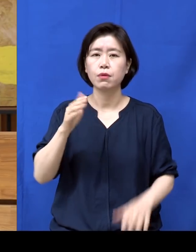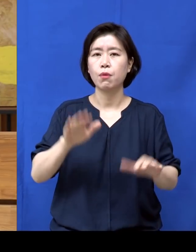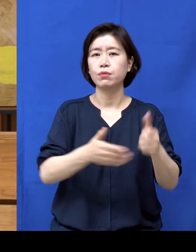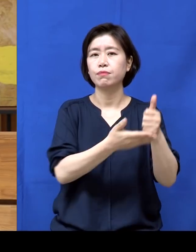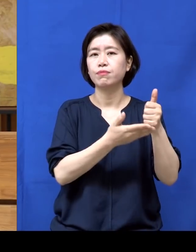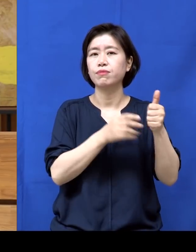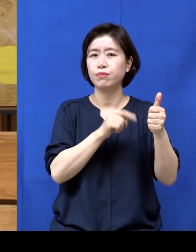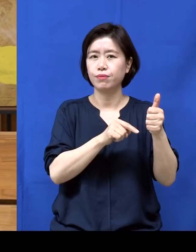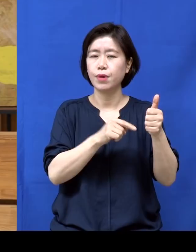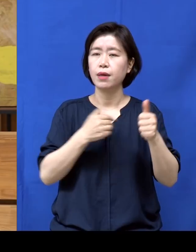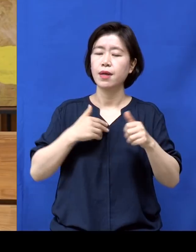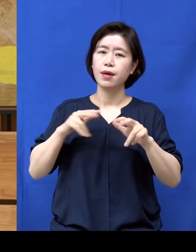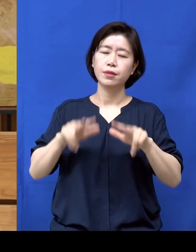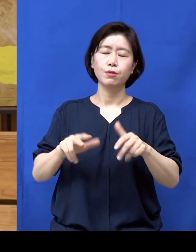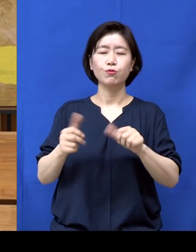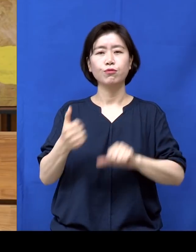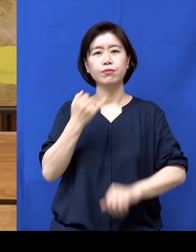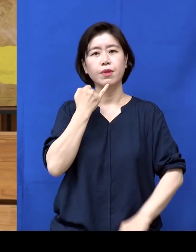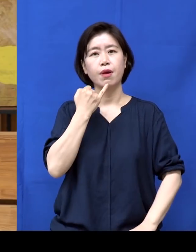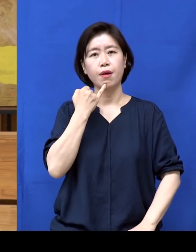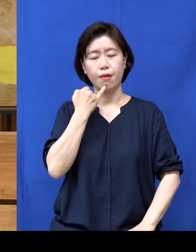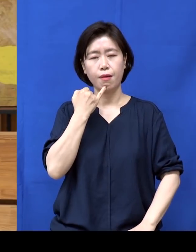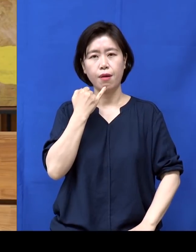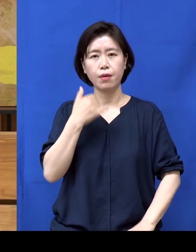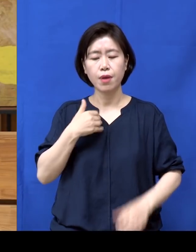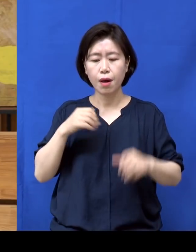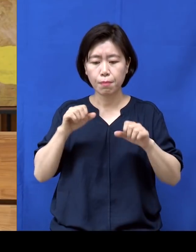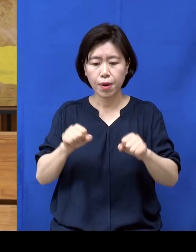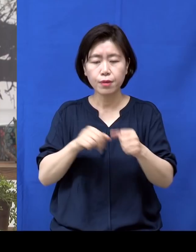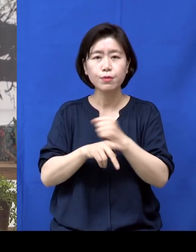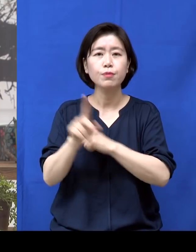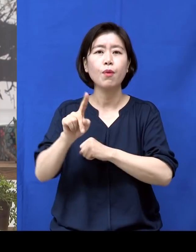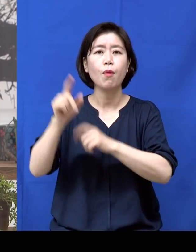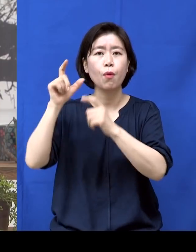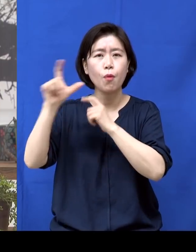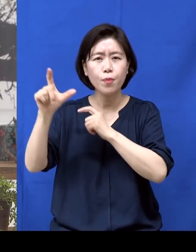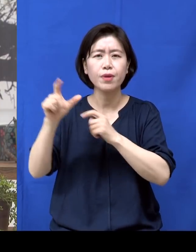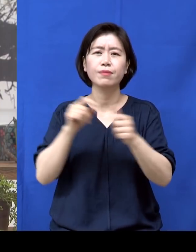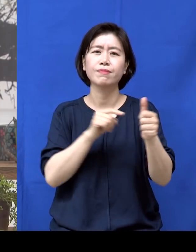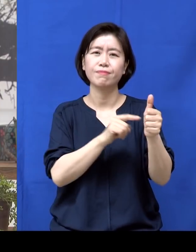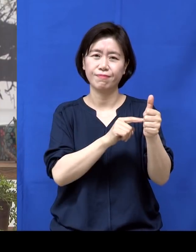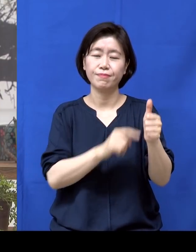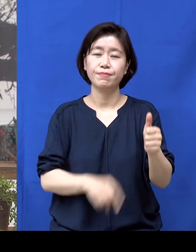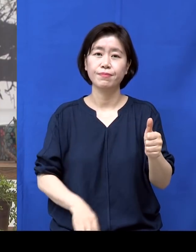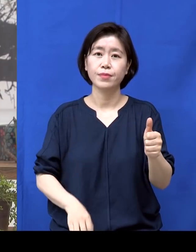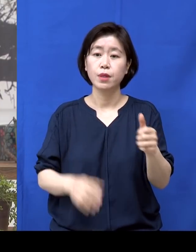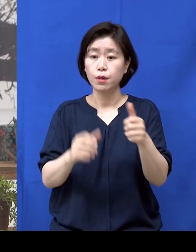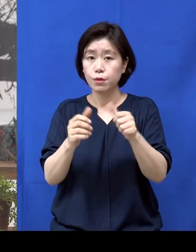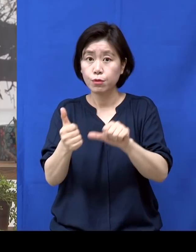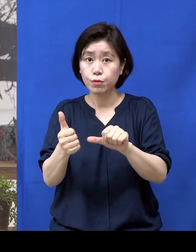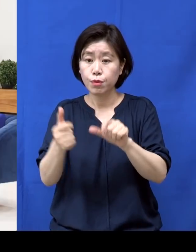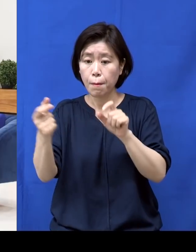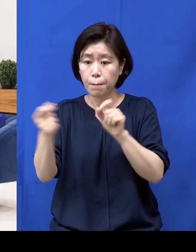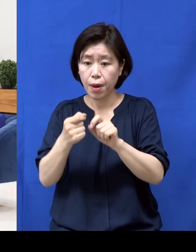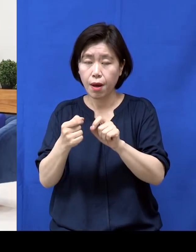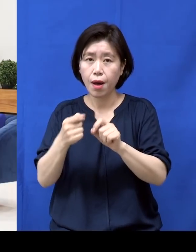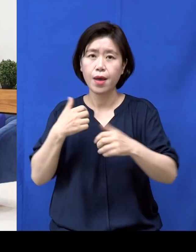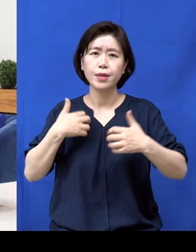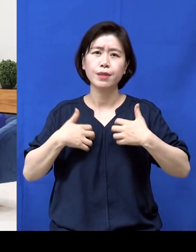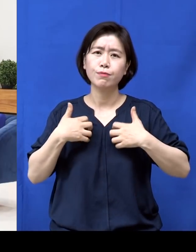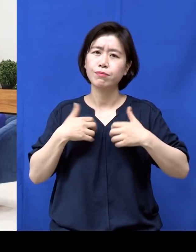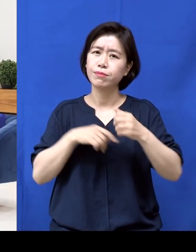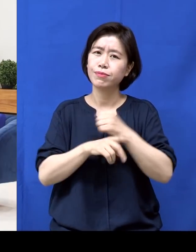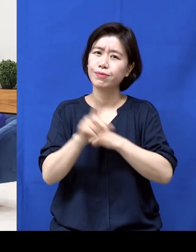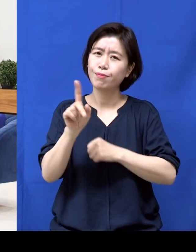죽어도 기쁘다. 내는 과연 왜 살아야 할까? 이런 고민에 빠지셨던 분이라고 합니다. 네, 어떻게 죽음이 기쁠 수가 있는지 참